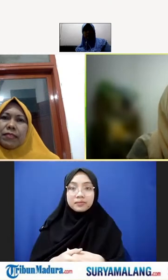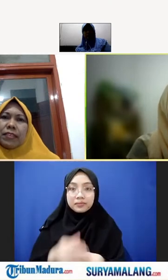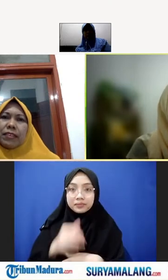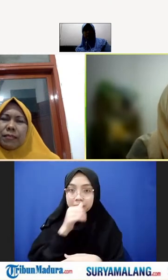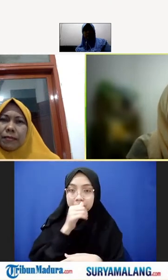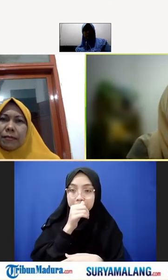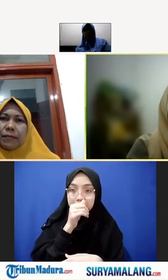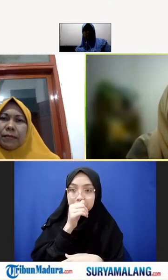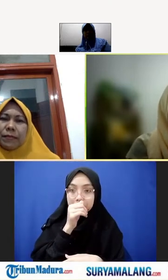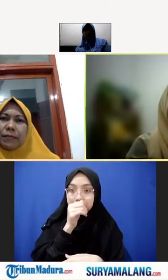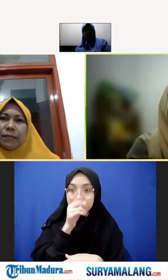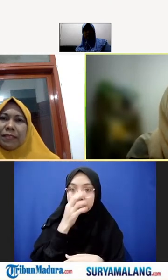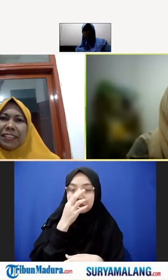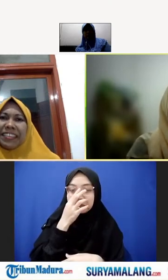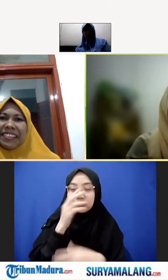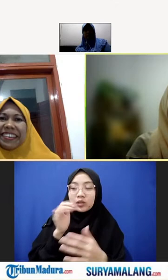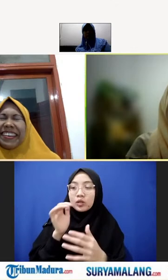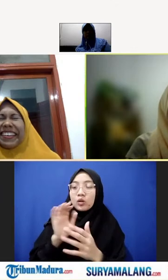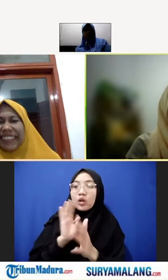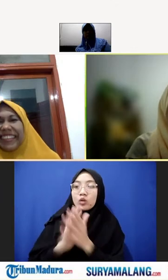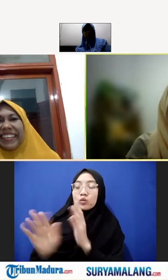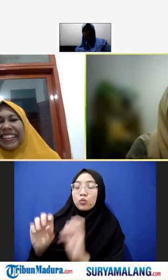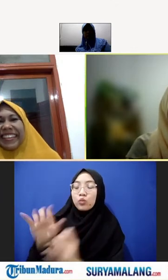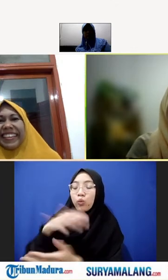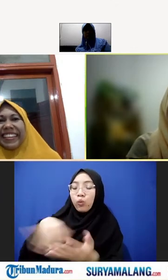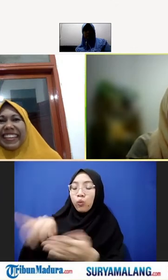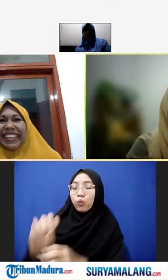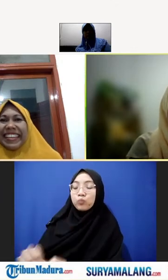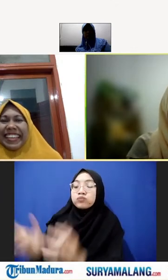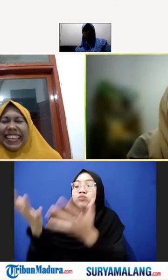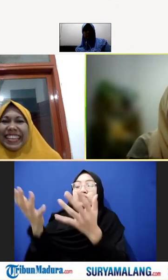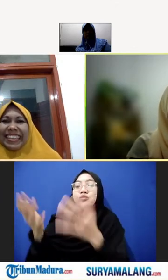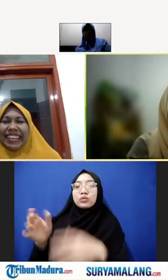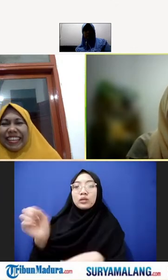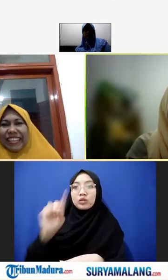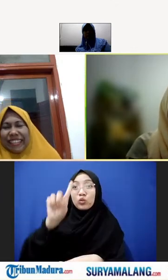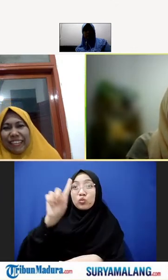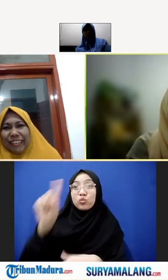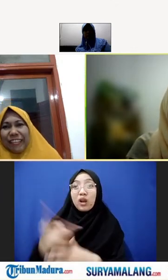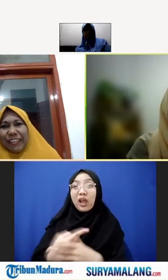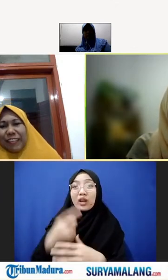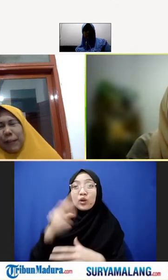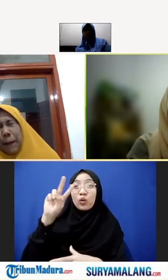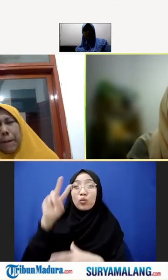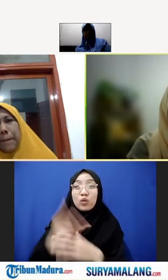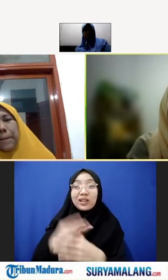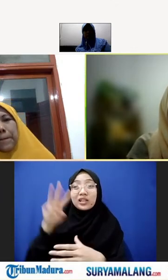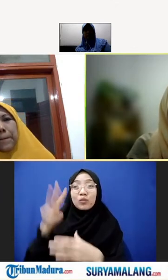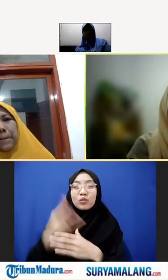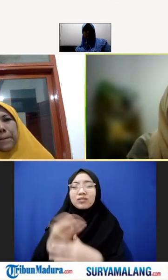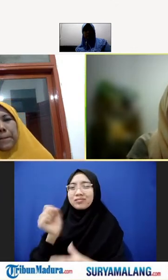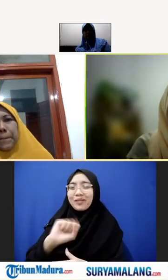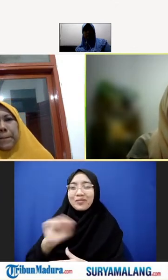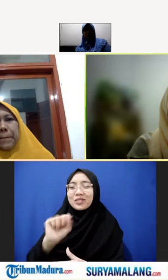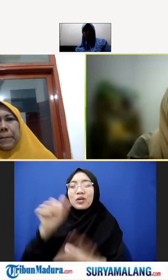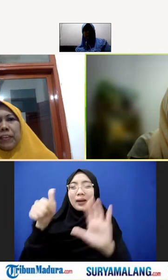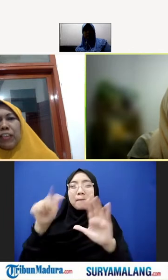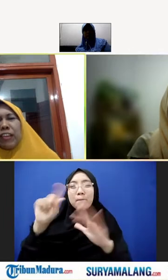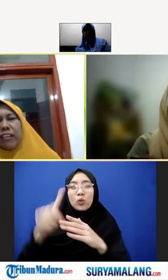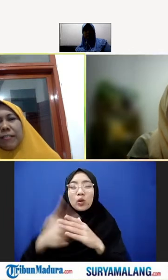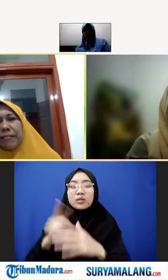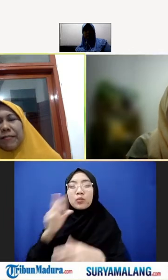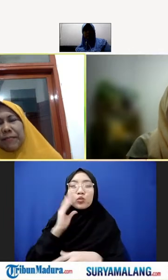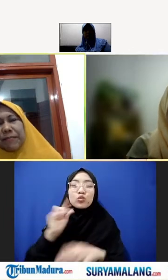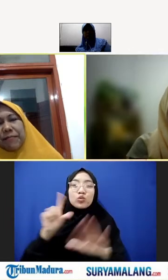Ini bukan simsalabim kok, Bu. Ibu bisa sebulan, dua bulan, tiga bulan, bahkan mungkin bisa enam bulan gitu. Karena umurnya kan 7 tahun.